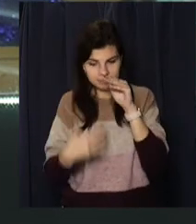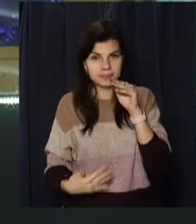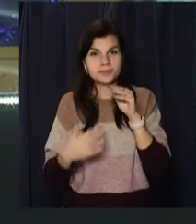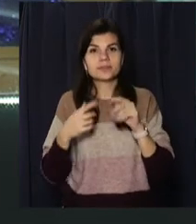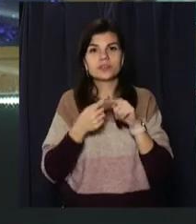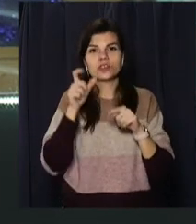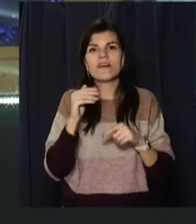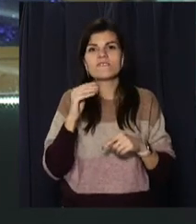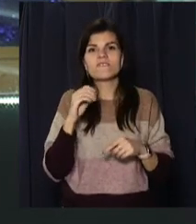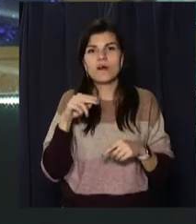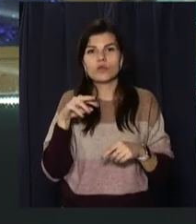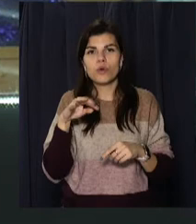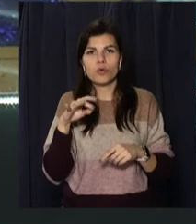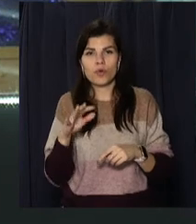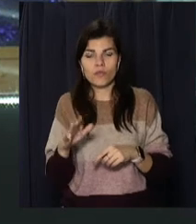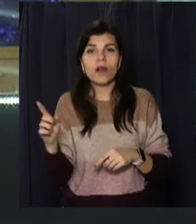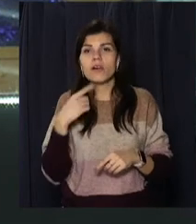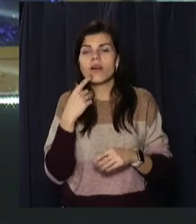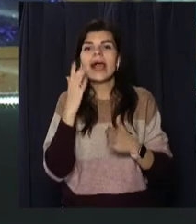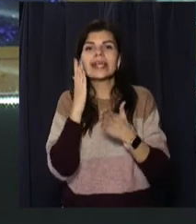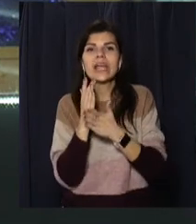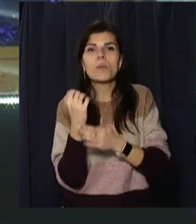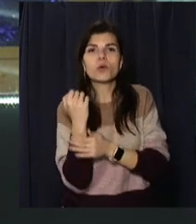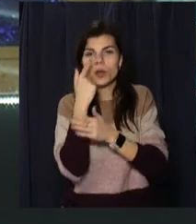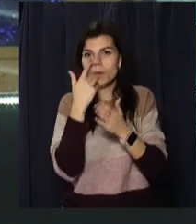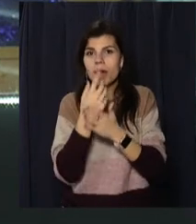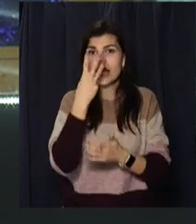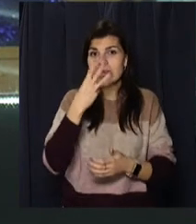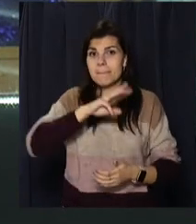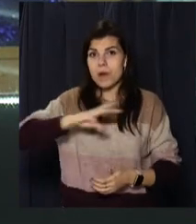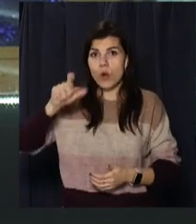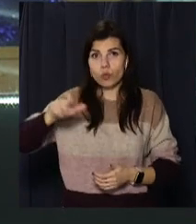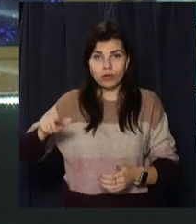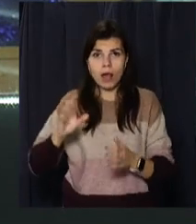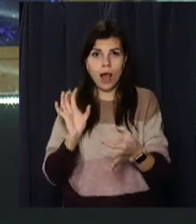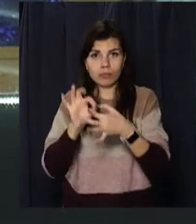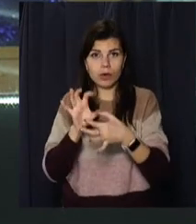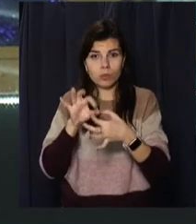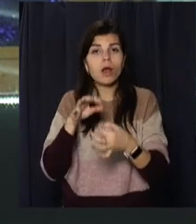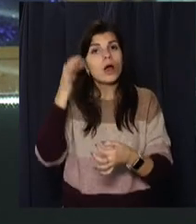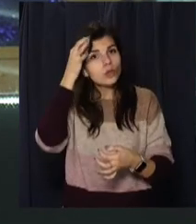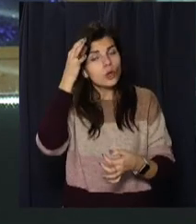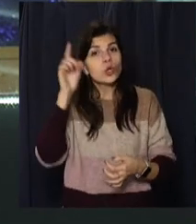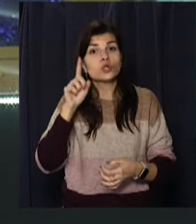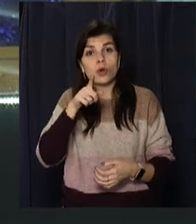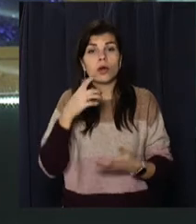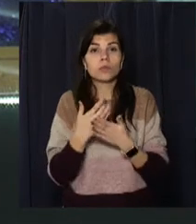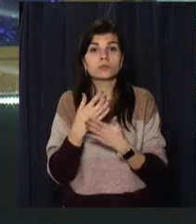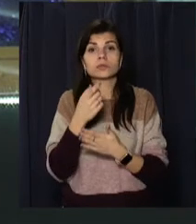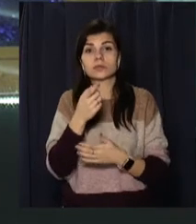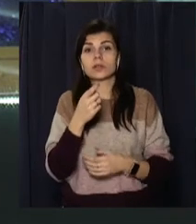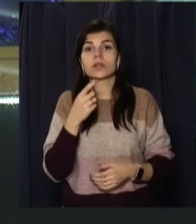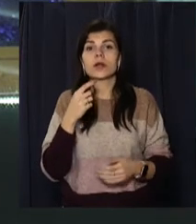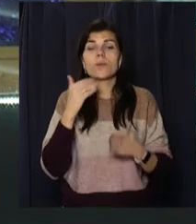Федоров. Наразі послугу «Є-підтримка» підключили понад 3 мільйони громадян. Нагадаємо, отримати кошти на першому етапі виплат